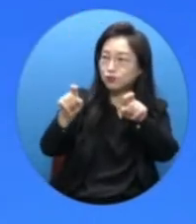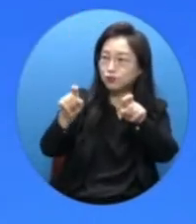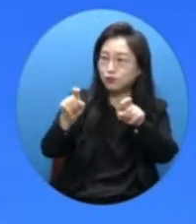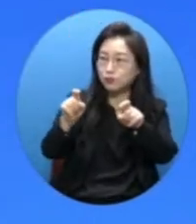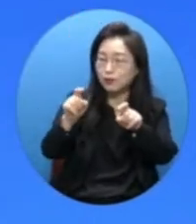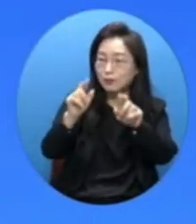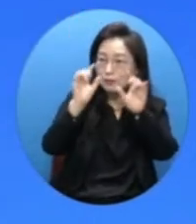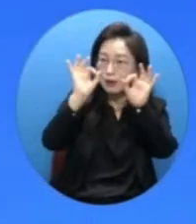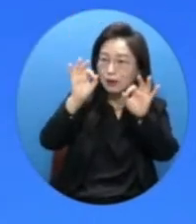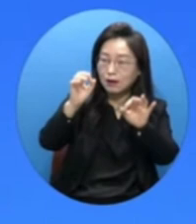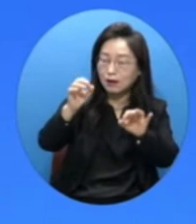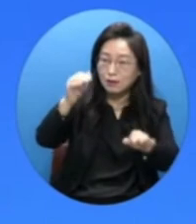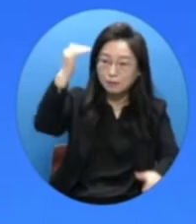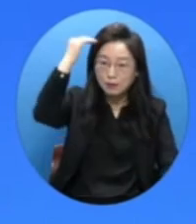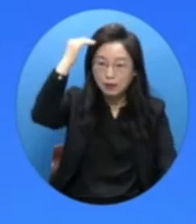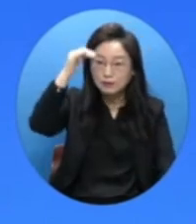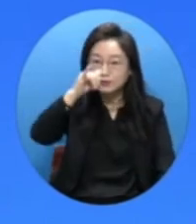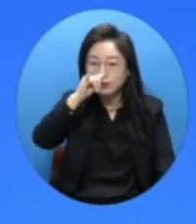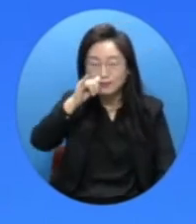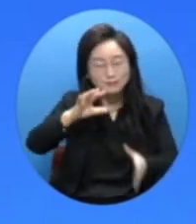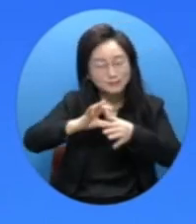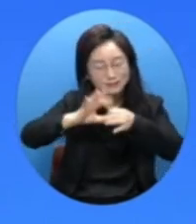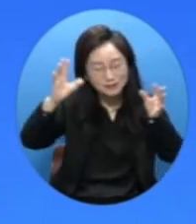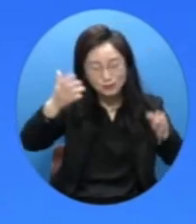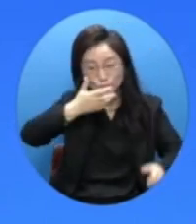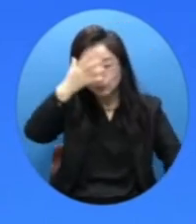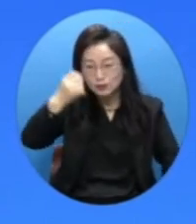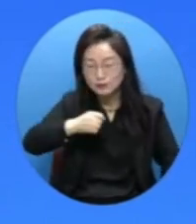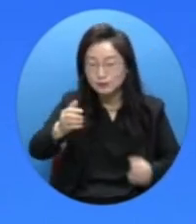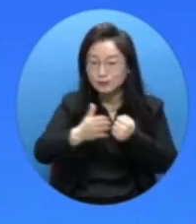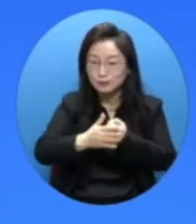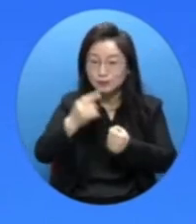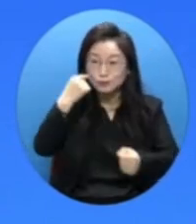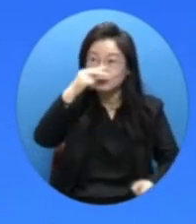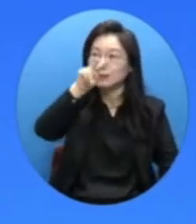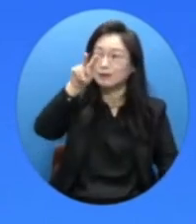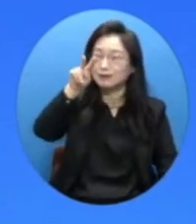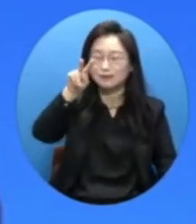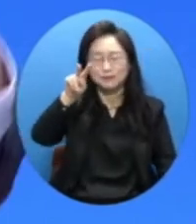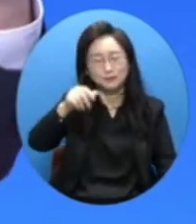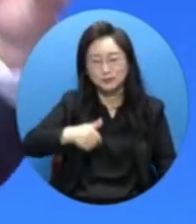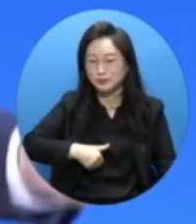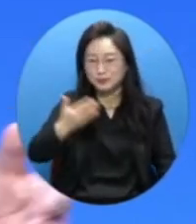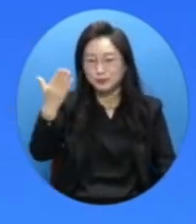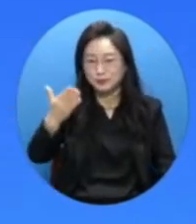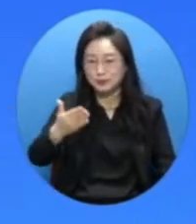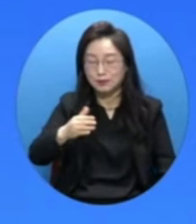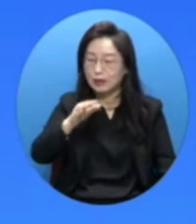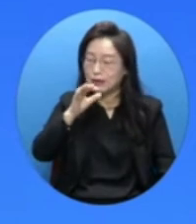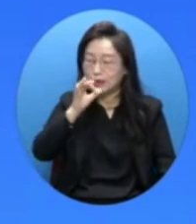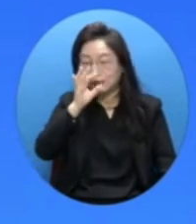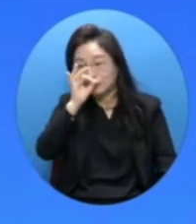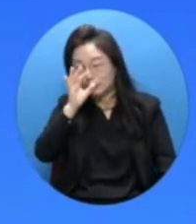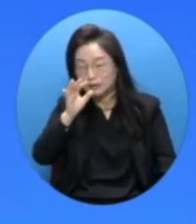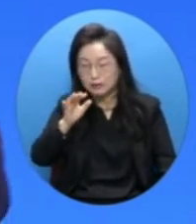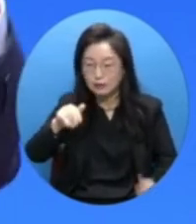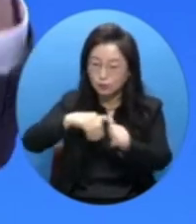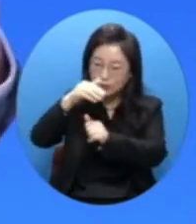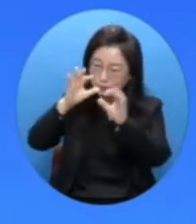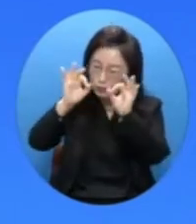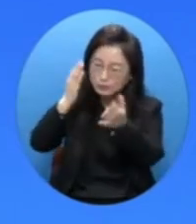앞에서 있다고 할지라도 우리 꿈을 간 사람은 그런 걸 바라보지 않습니다 불가능한 환경을 바라보지 않고